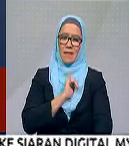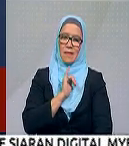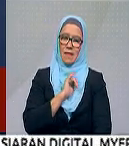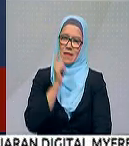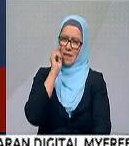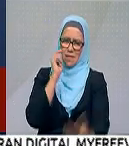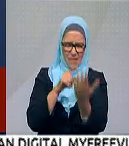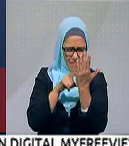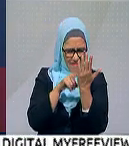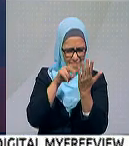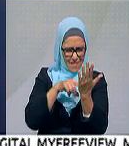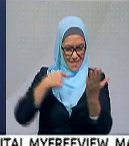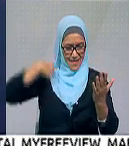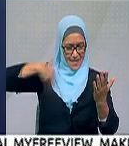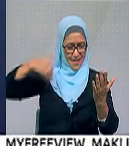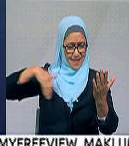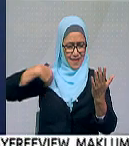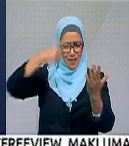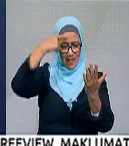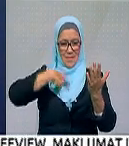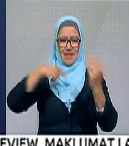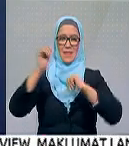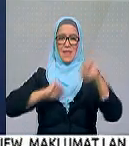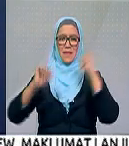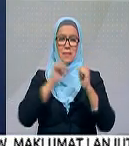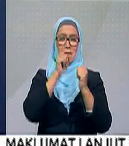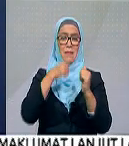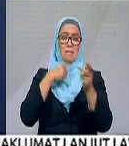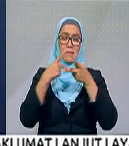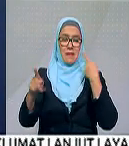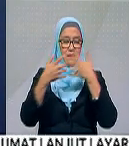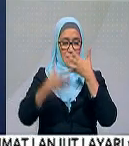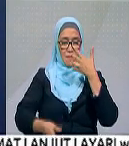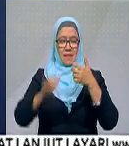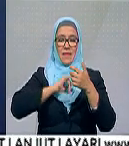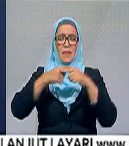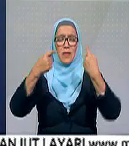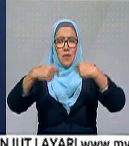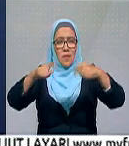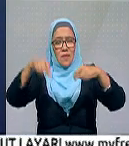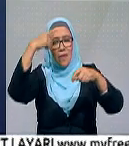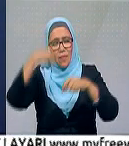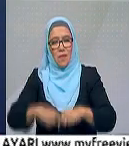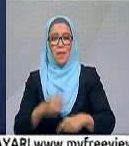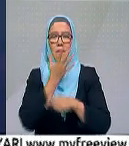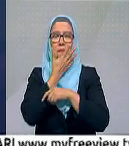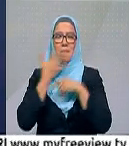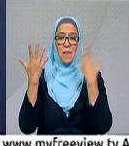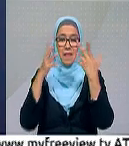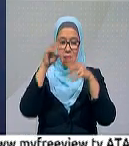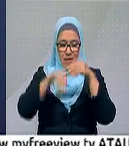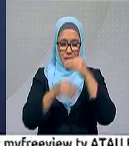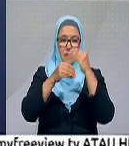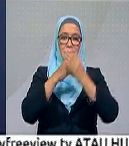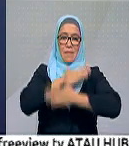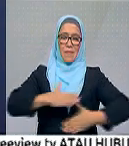ini bukan aku ni, sebab memang bukan saya lah. Saya try untuk mewarnai karakter tu dengan kita